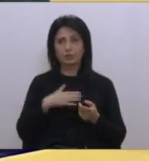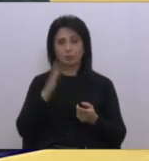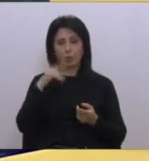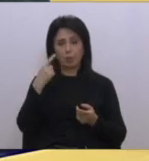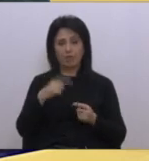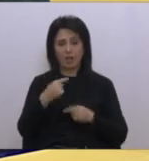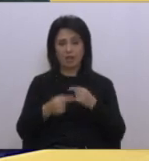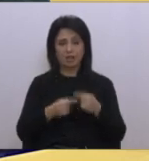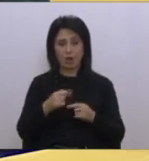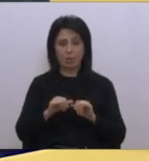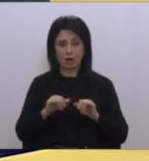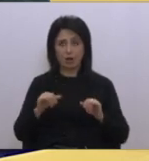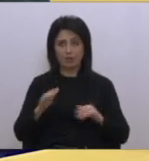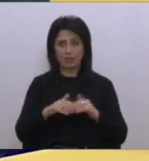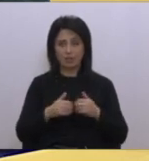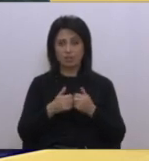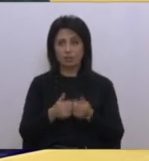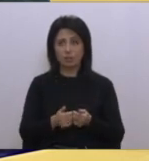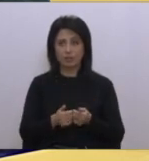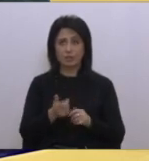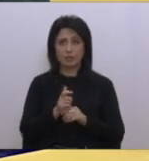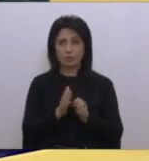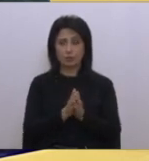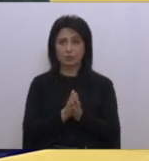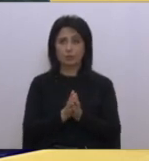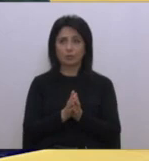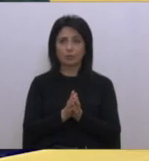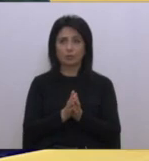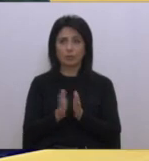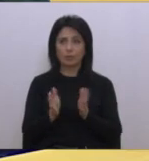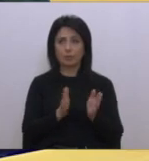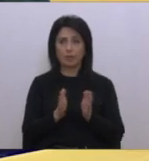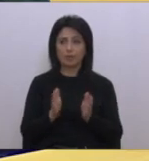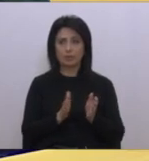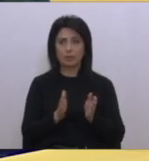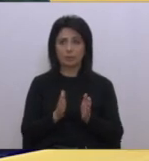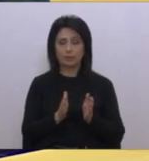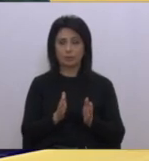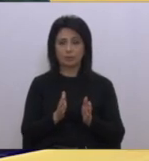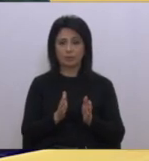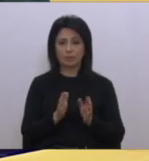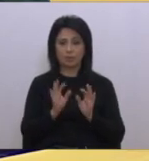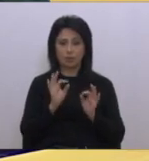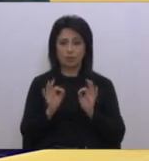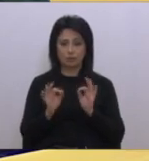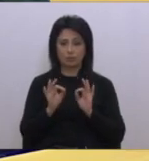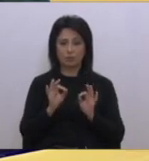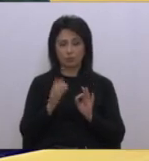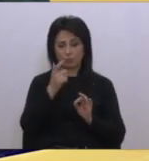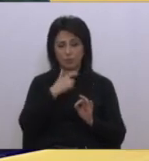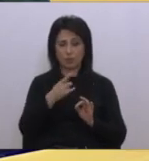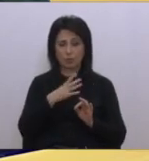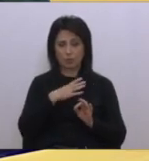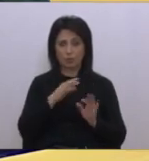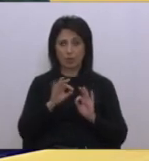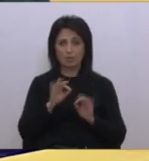მომავალი თაობების განვითარებას და ხელშეწყობას, ძალიან გთხოვთ მაქსიმალურად ზომიერი ვიყოთ განცხადებებში,